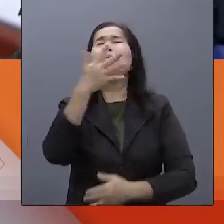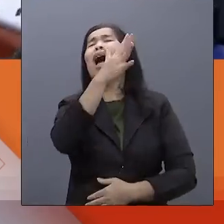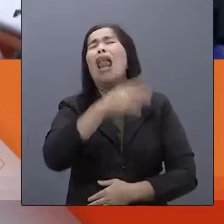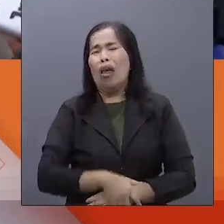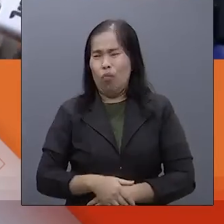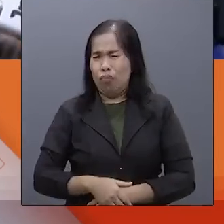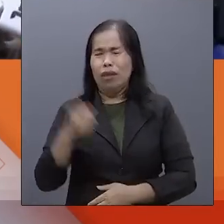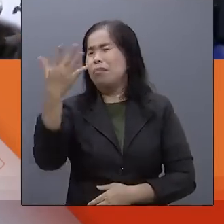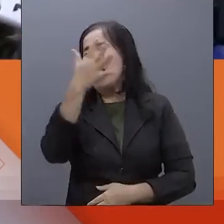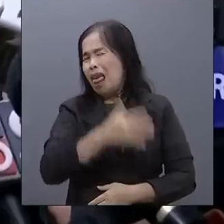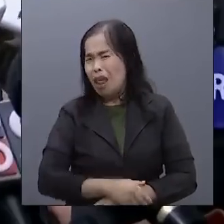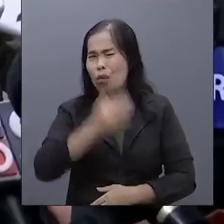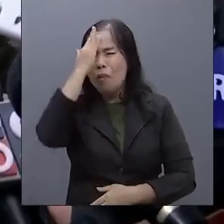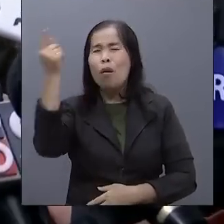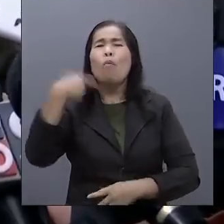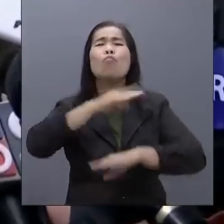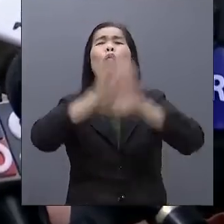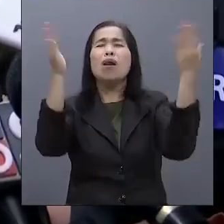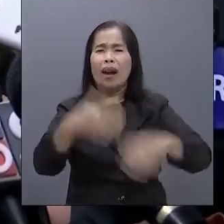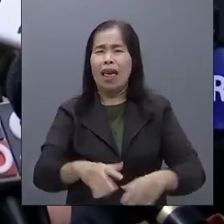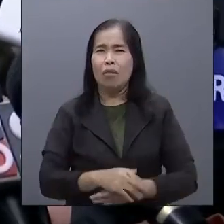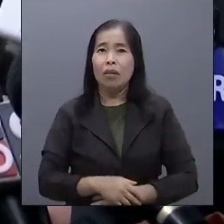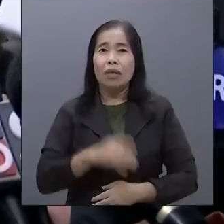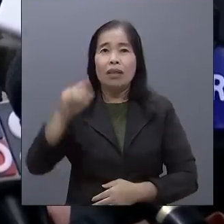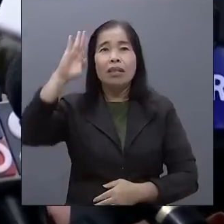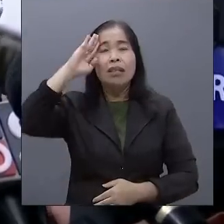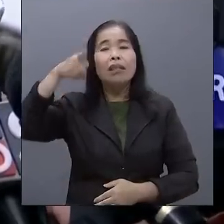เนี่ยเอ่อขอให้พวกเราบอกแล้วว่าเอ่อลุงตู่ท่านท่านวางมือแล้วนะฮะ